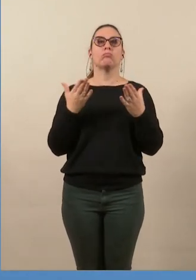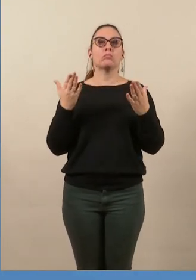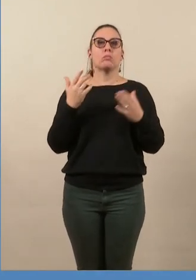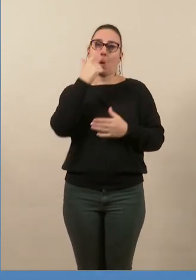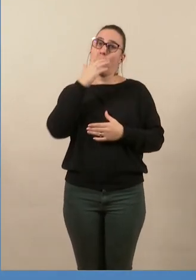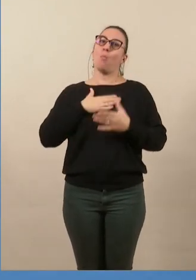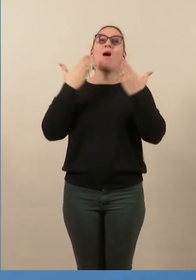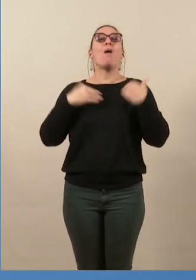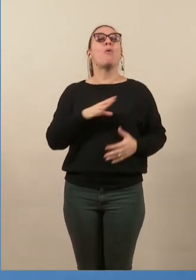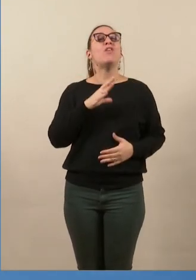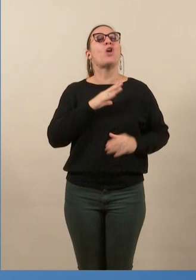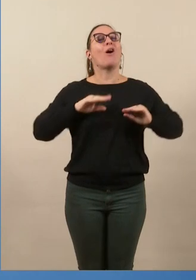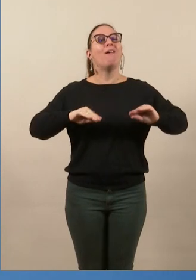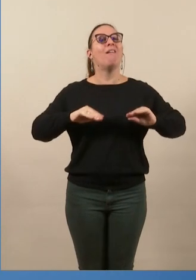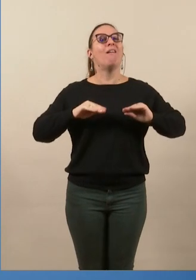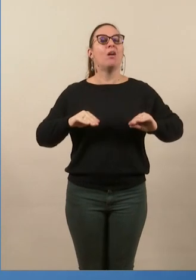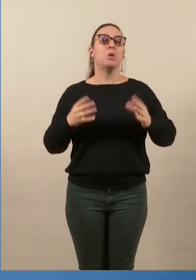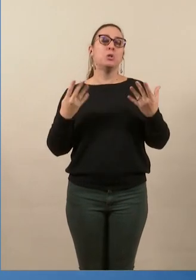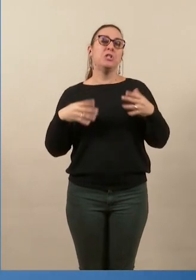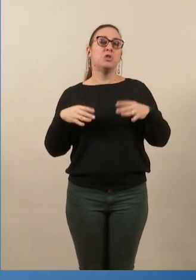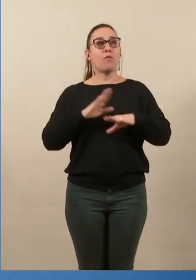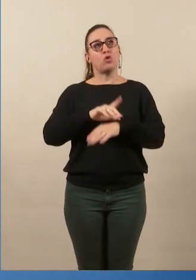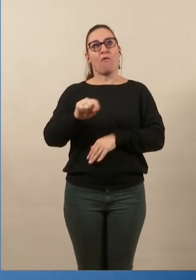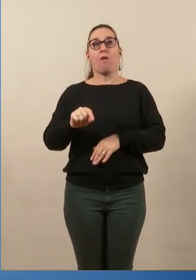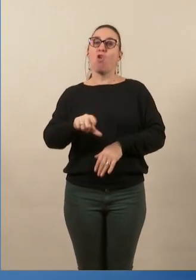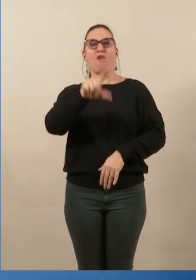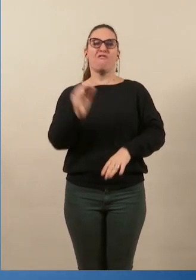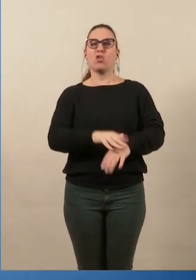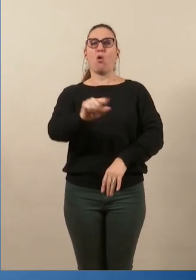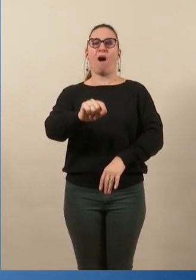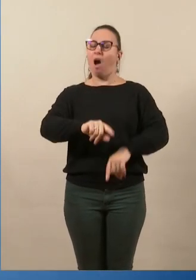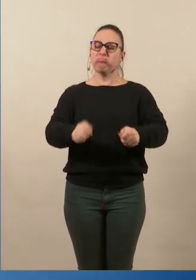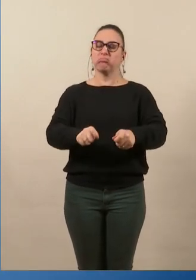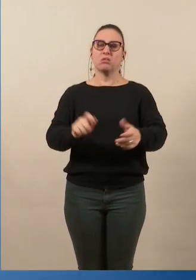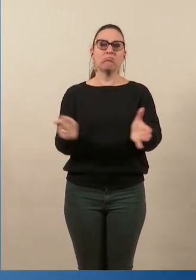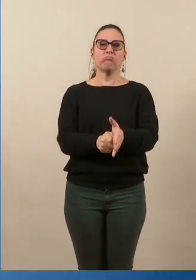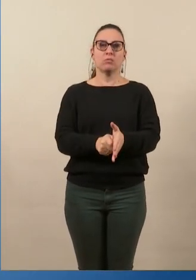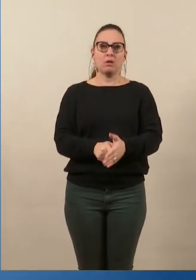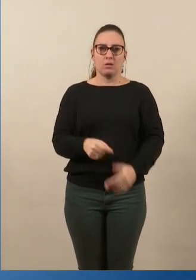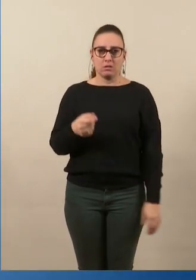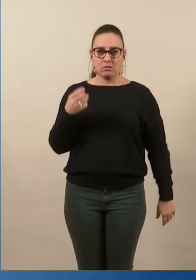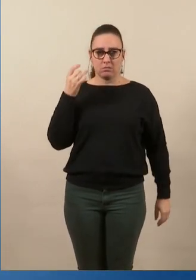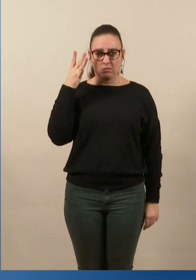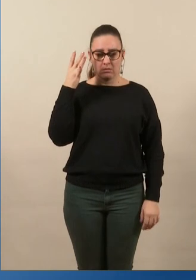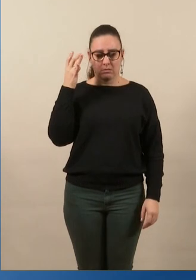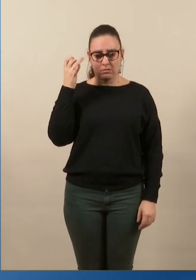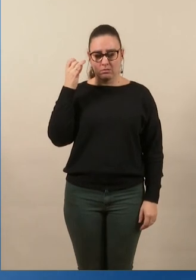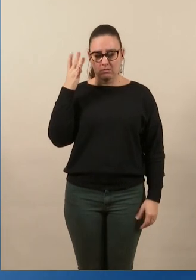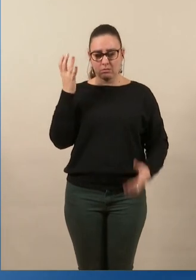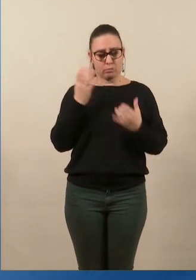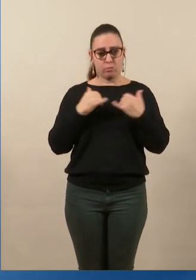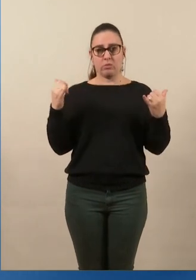l'enseignant que je suis quasiment un 19 voire un 20/ 20 c'est-à-dire c'est complètement absurde mais on en est